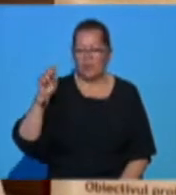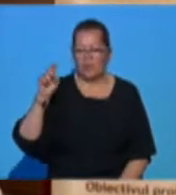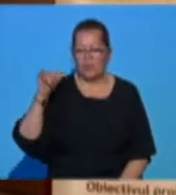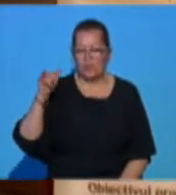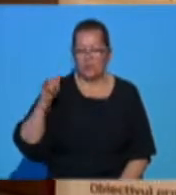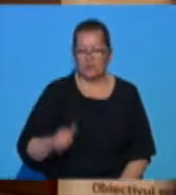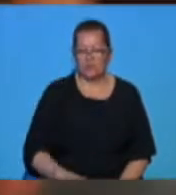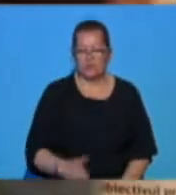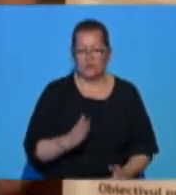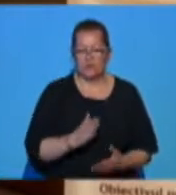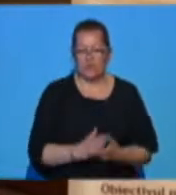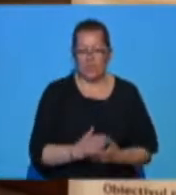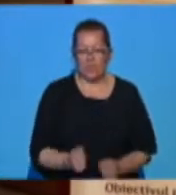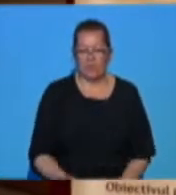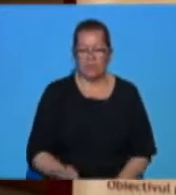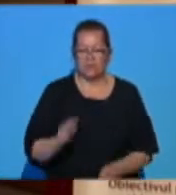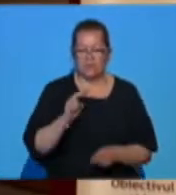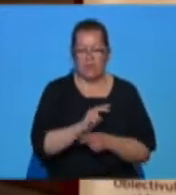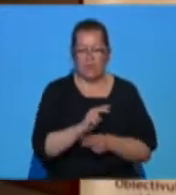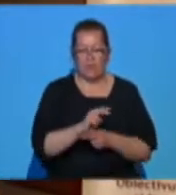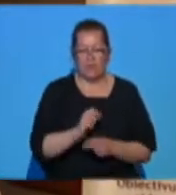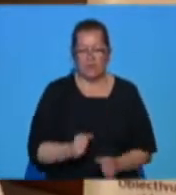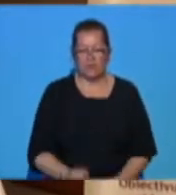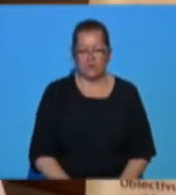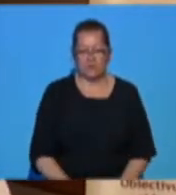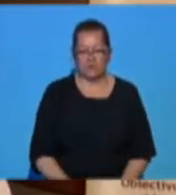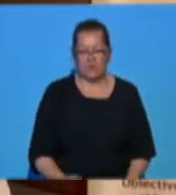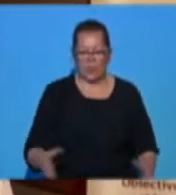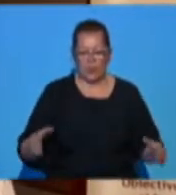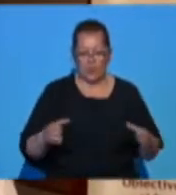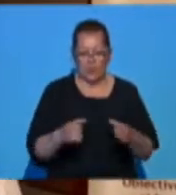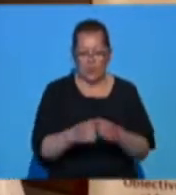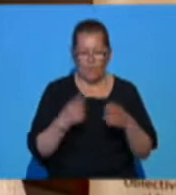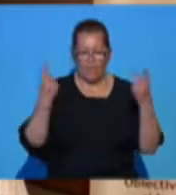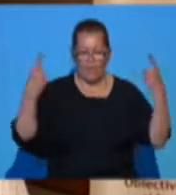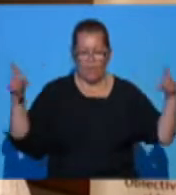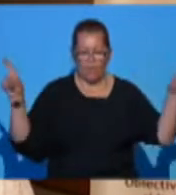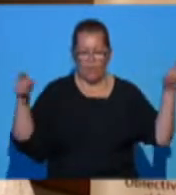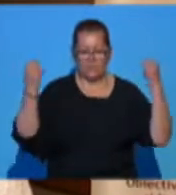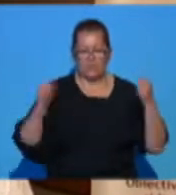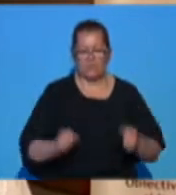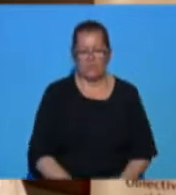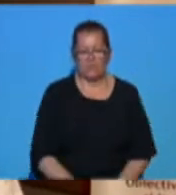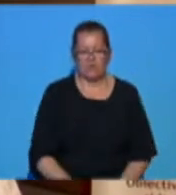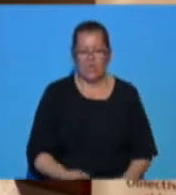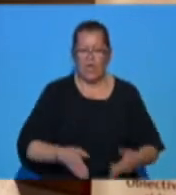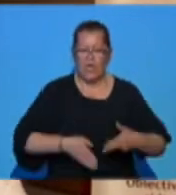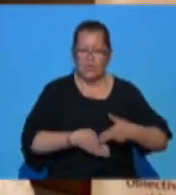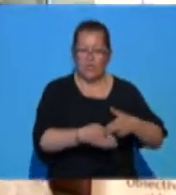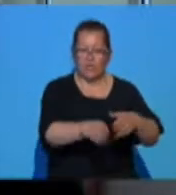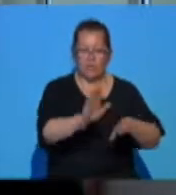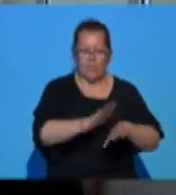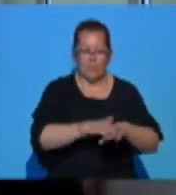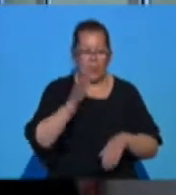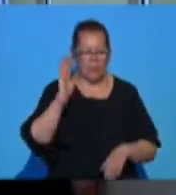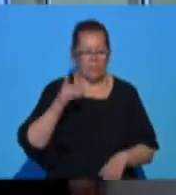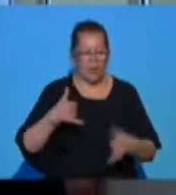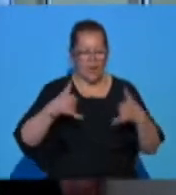ales merită să ia parte într-un cadru atât de festiv la ceva care îi va ajuta pe viitor.